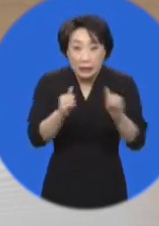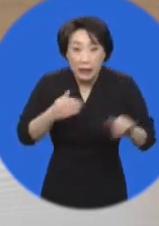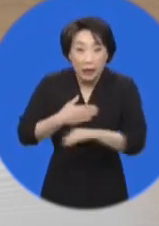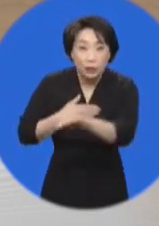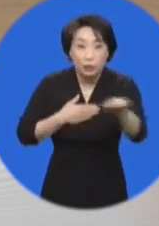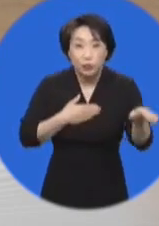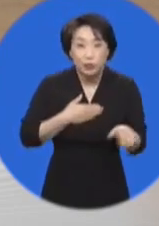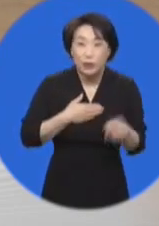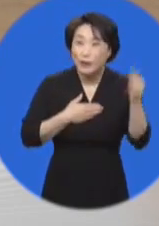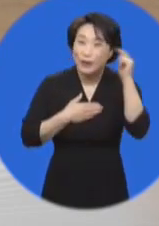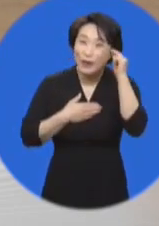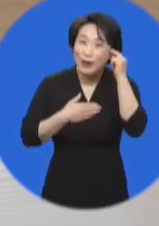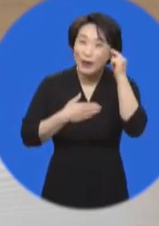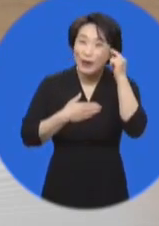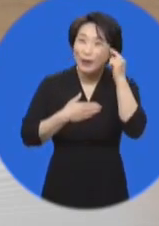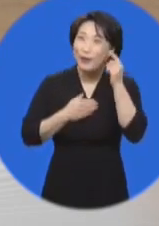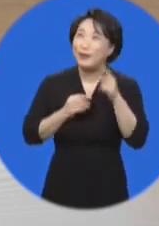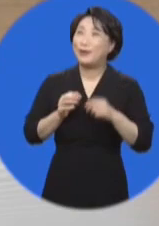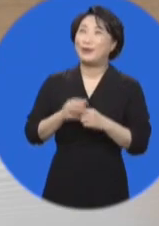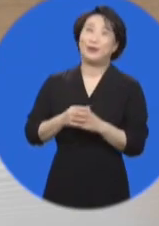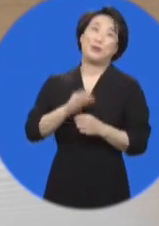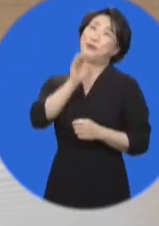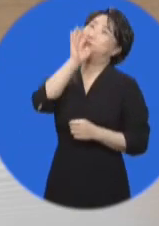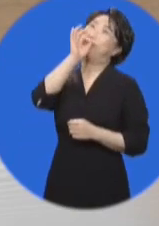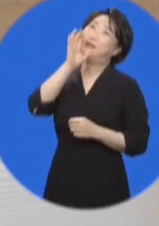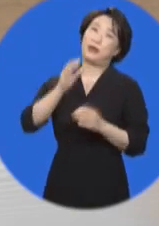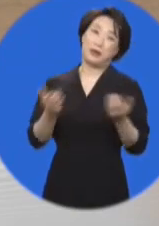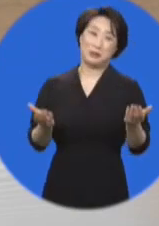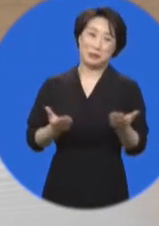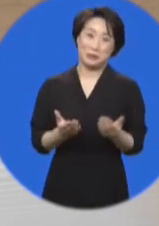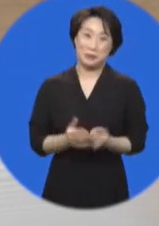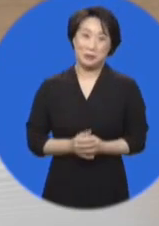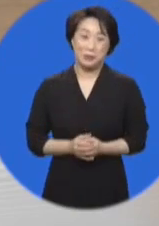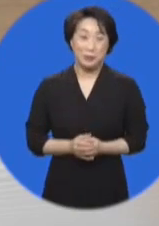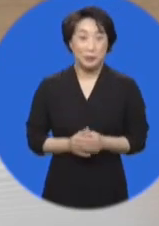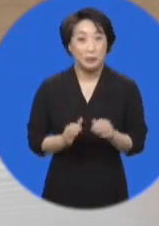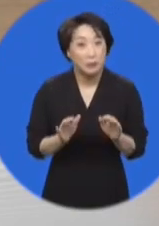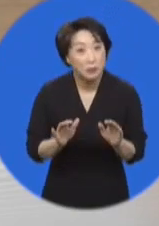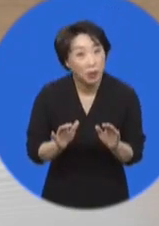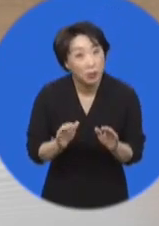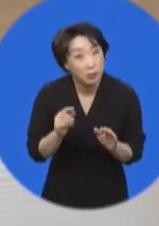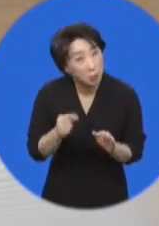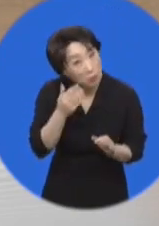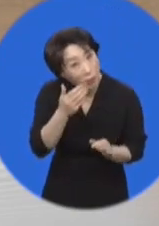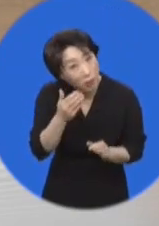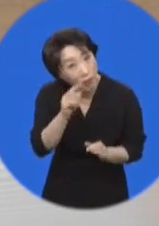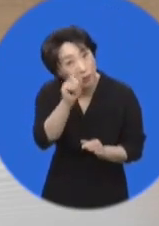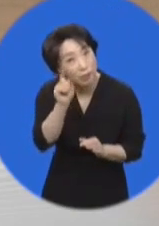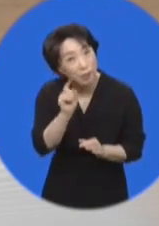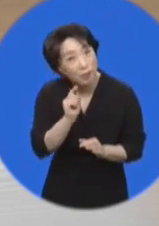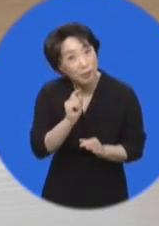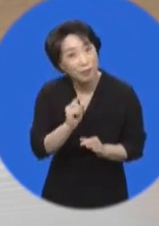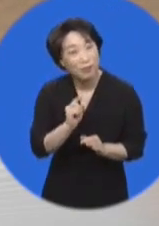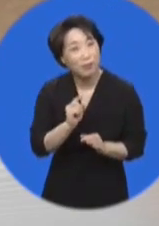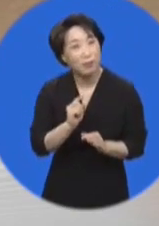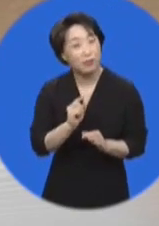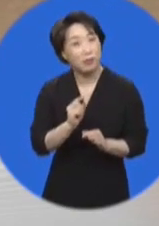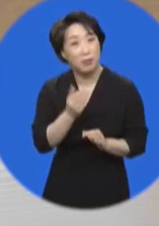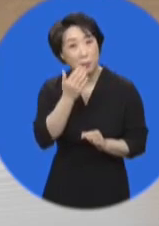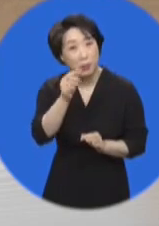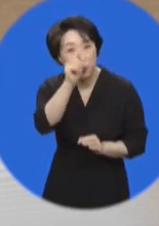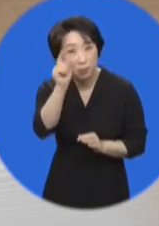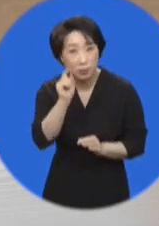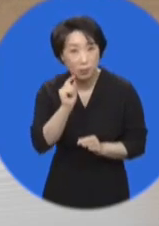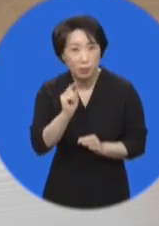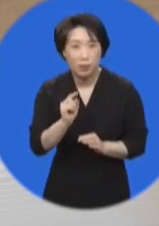인간의 이해로는 상상할 수 없는 아니 어떻게 그럴 수 있나? 그럴 수